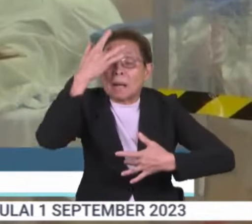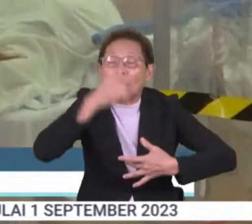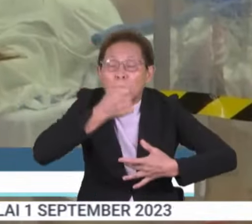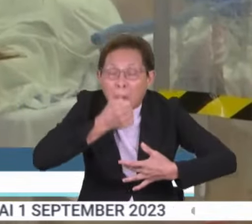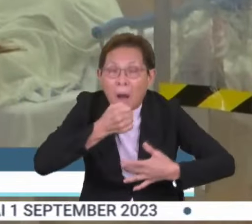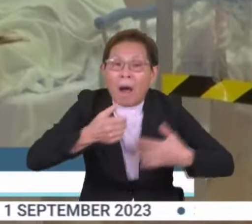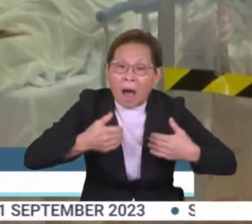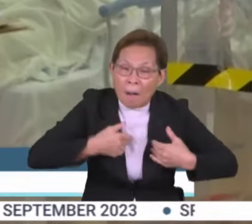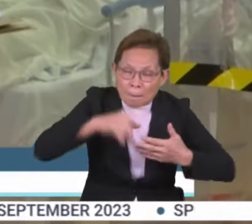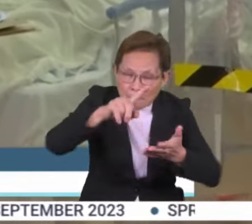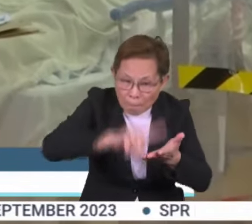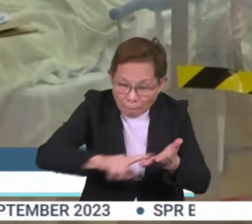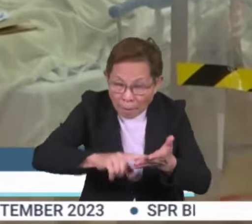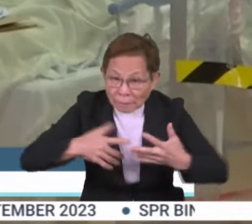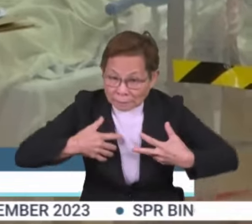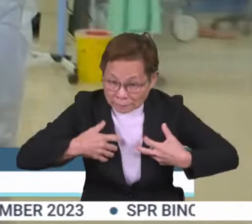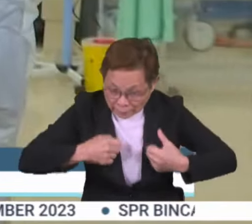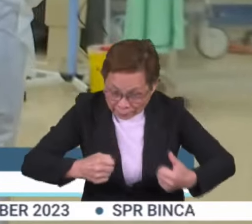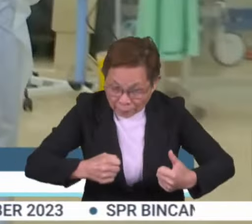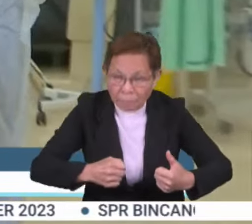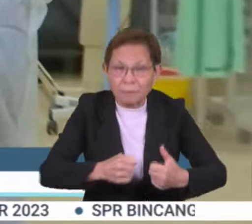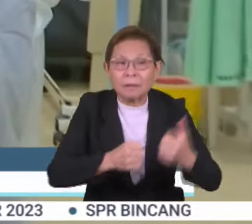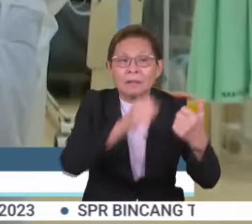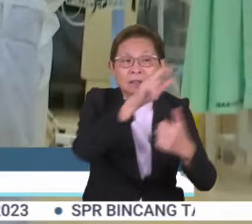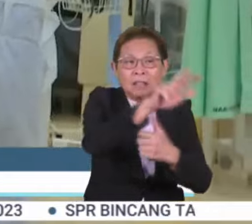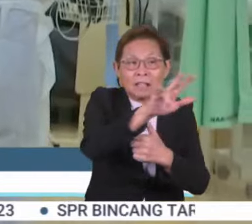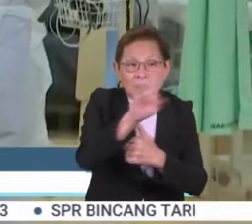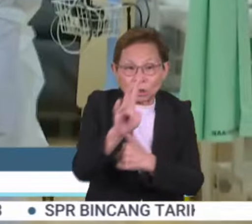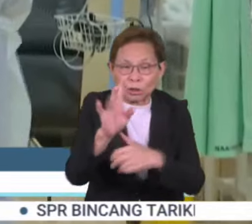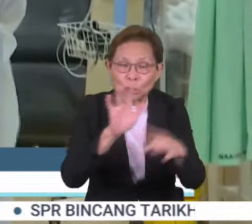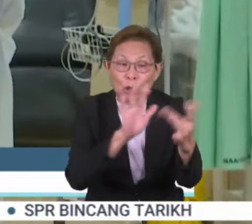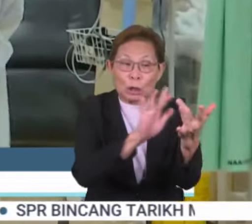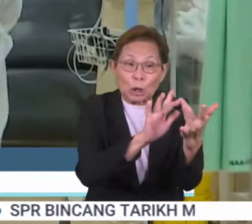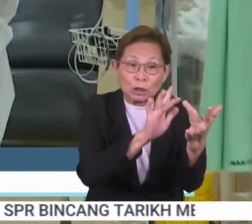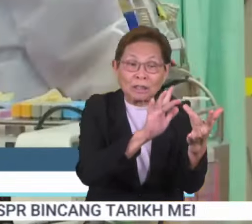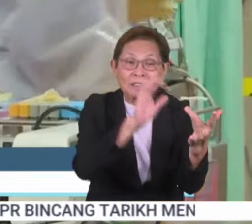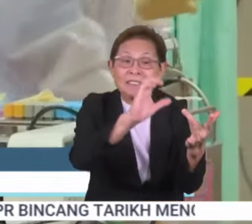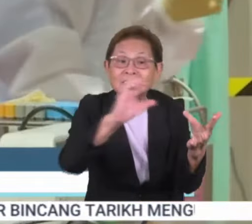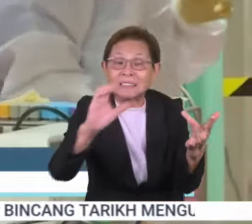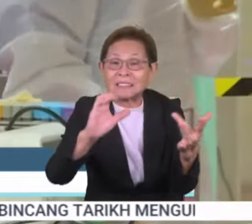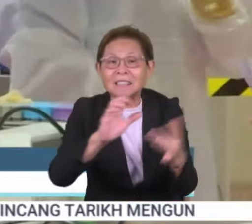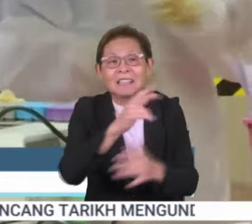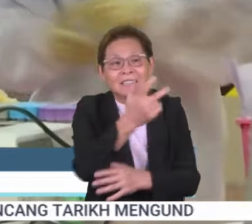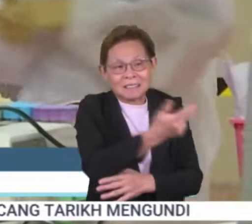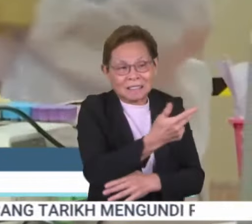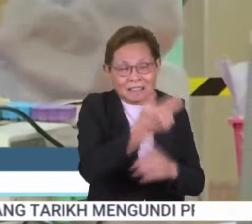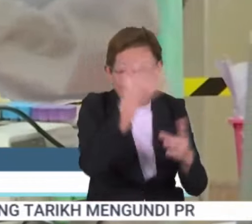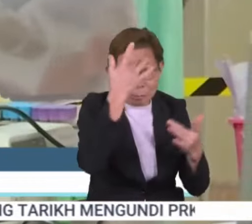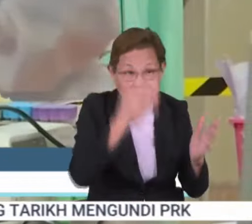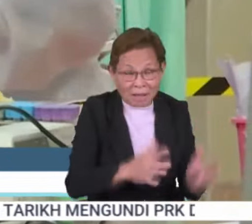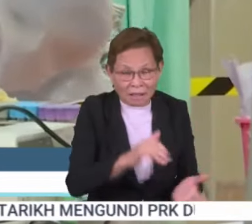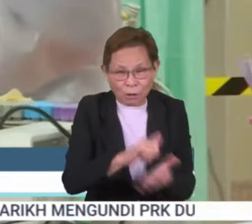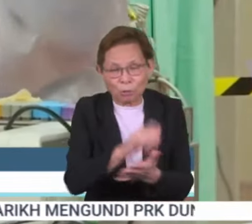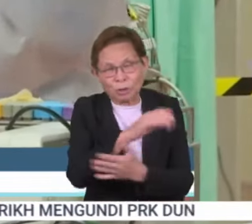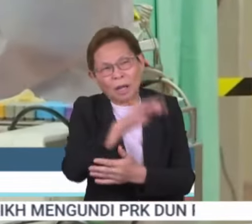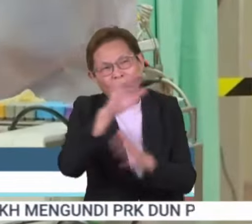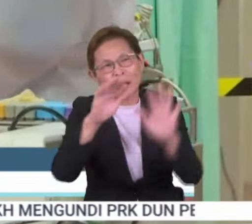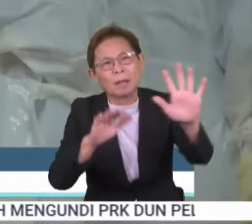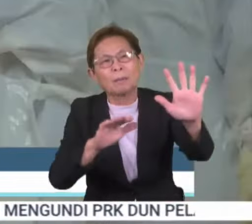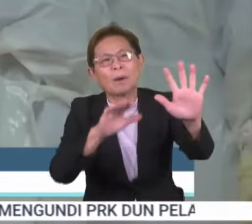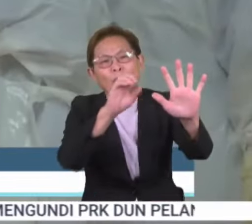melakukan saringan kesehatan terhadap 37 kontak rapat ketiga-tiga pesakit berkenaan selain